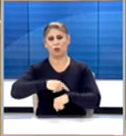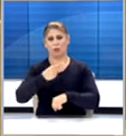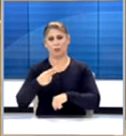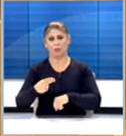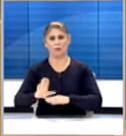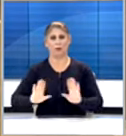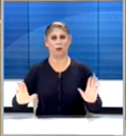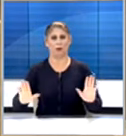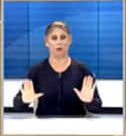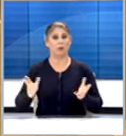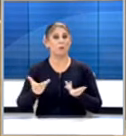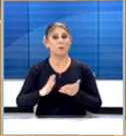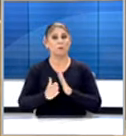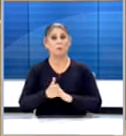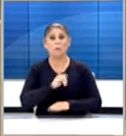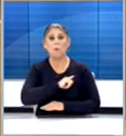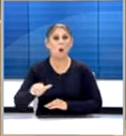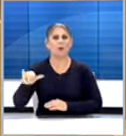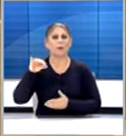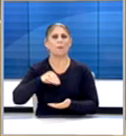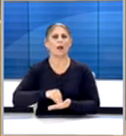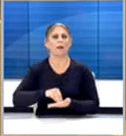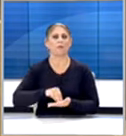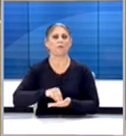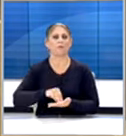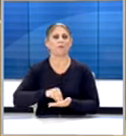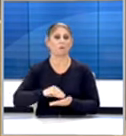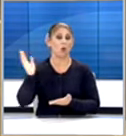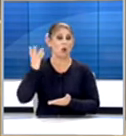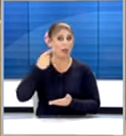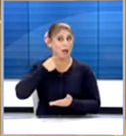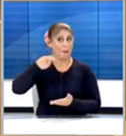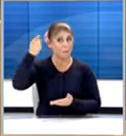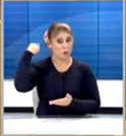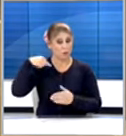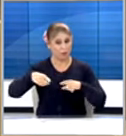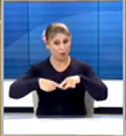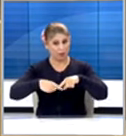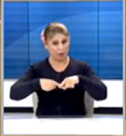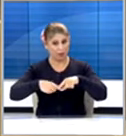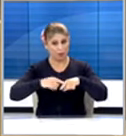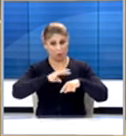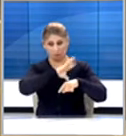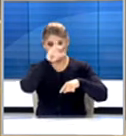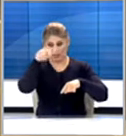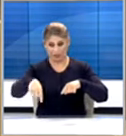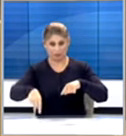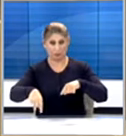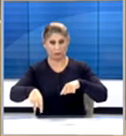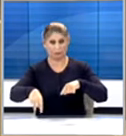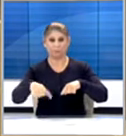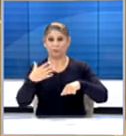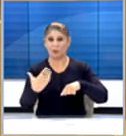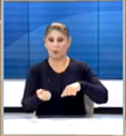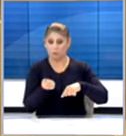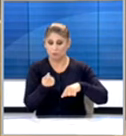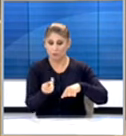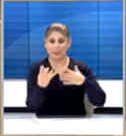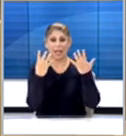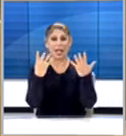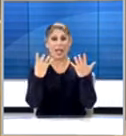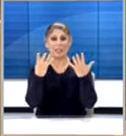γίνει πράξη το ποτέ ξανά, όταν από τον περσινό Δεκέμβριο μέχρι σήμερα έχουμε μετρήσει